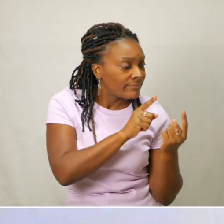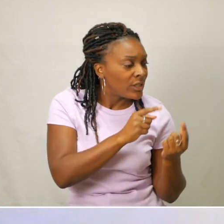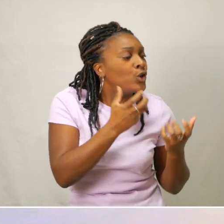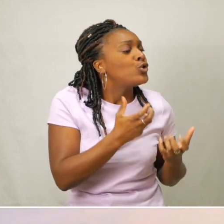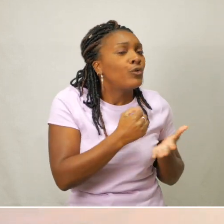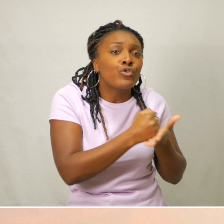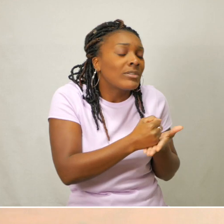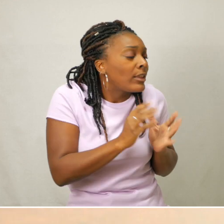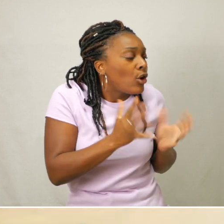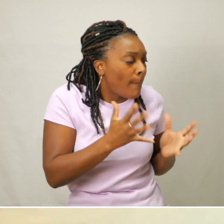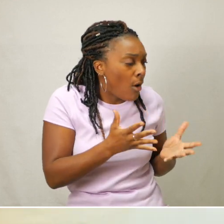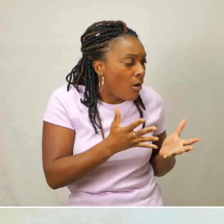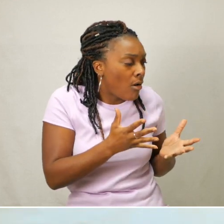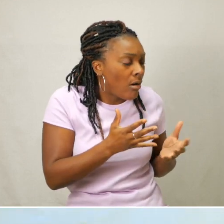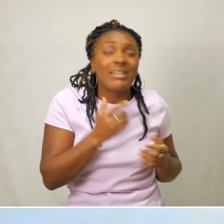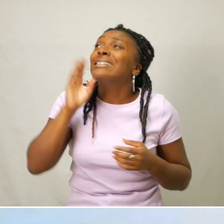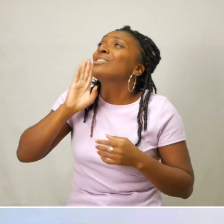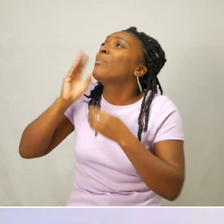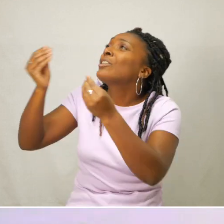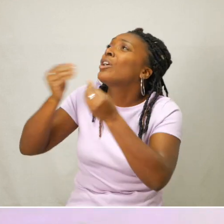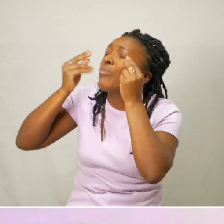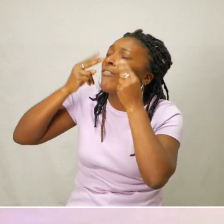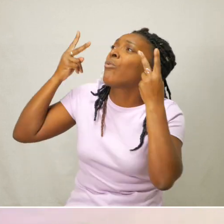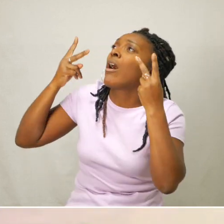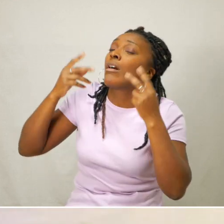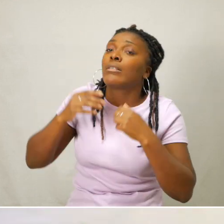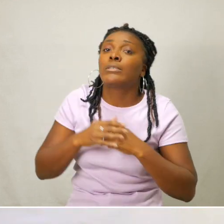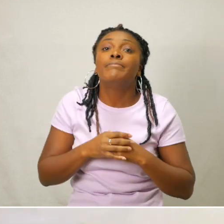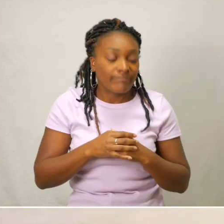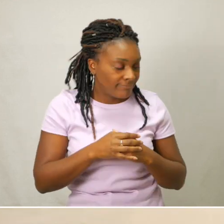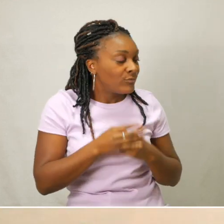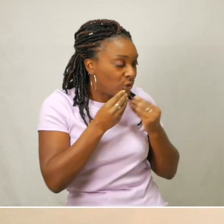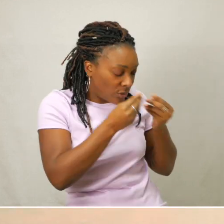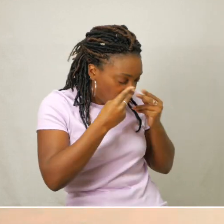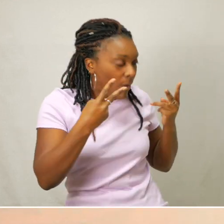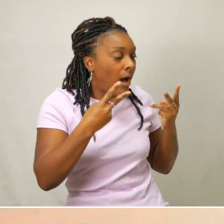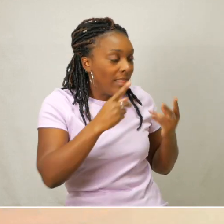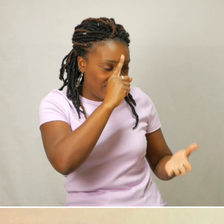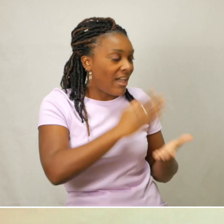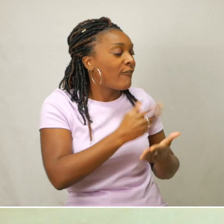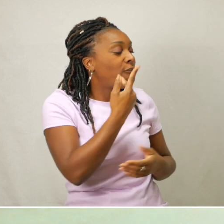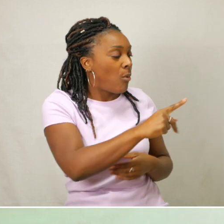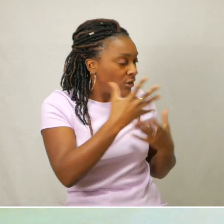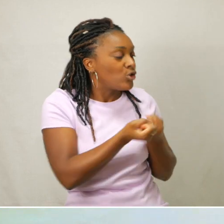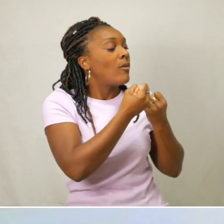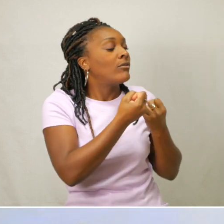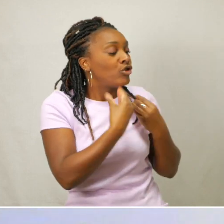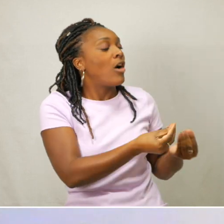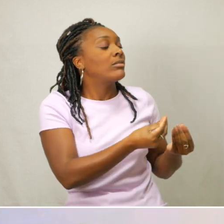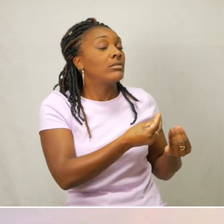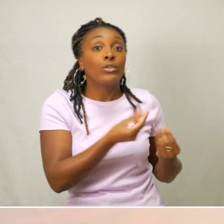répondit « Seigneur, que je recouvre la vue. » Jésus lui dit « Recouvre la vue, ta foi t'a sauvé. » À l'instant, il recouvra la